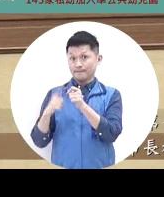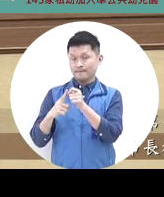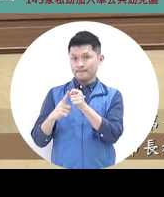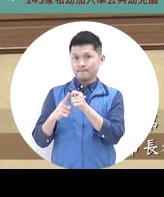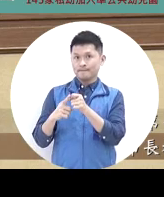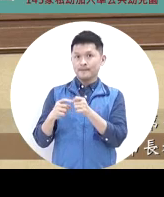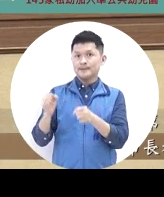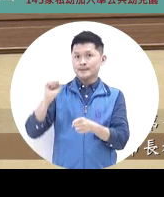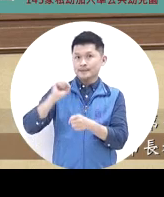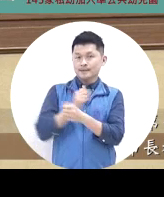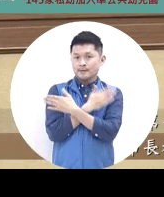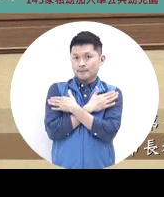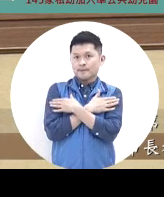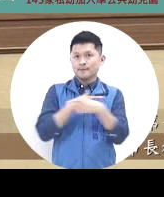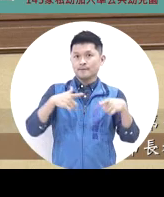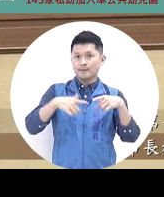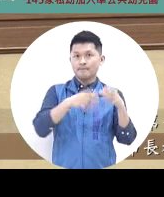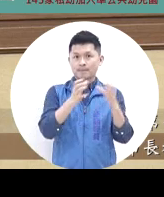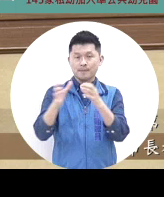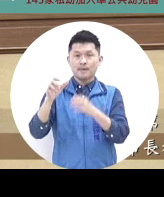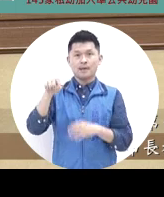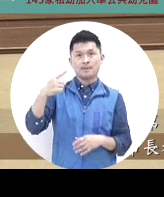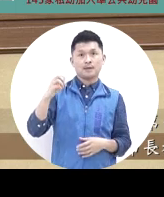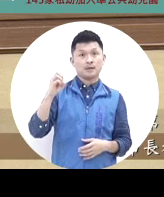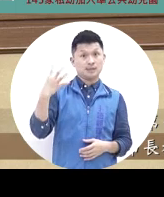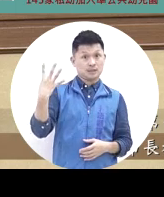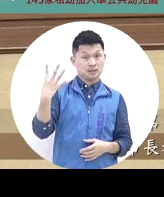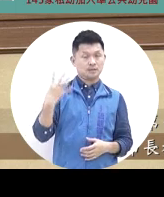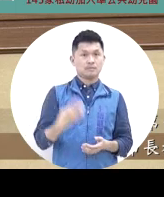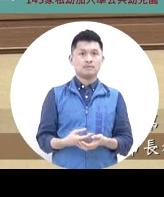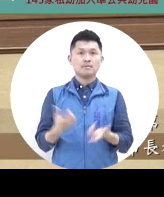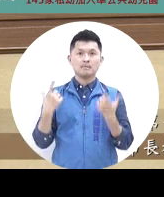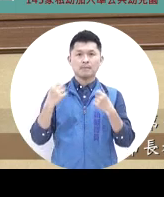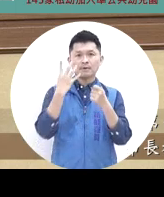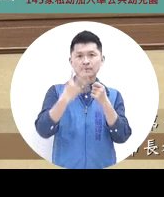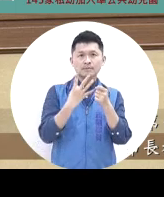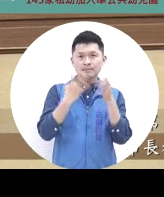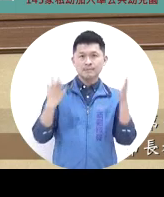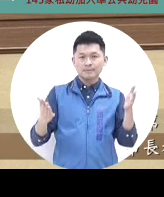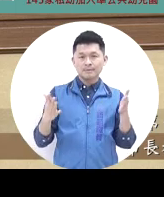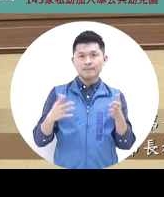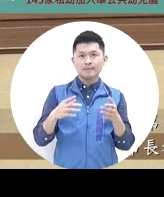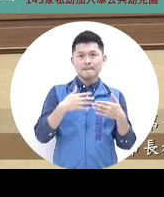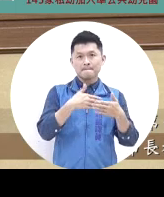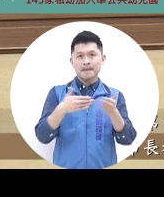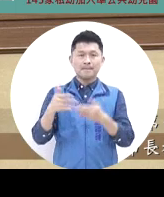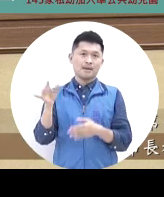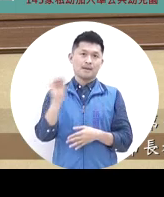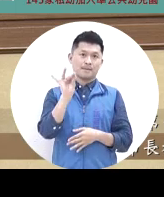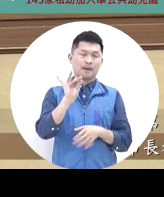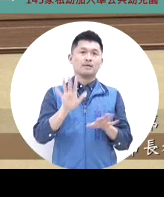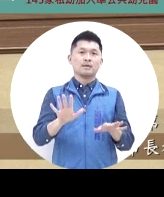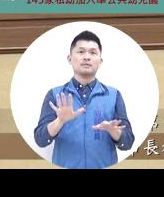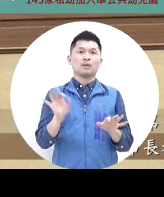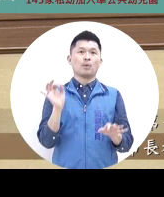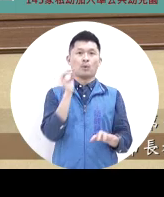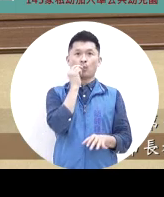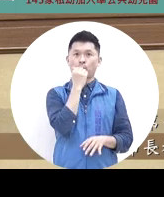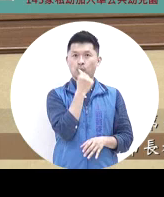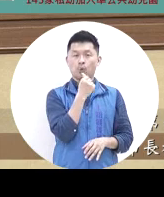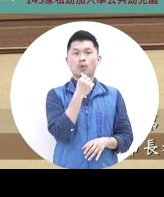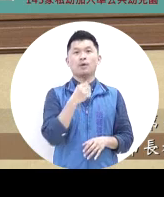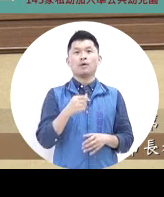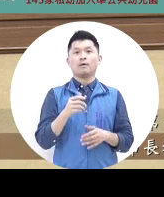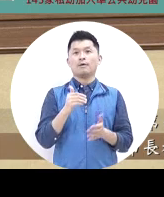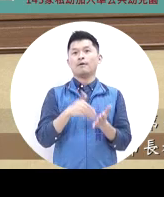儿园104班，我们原本是4年要增设100班，现在已经达标。那目前